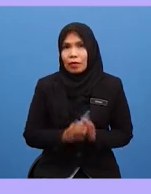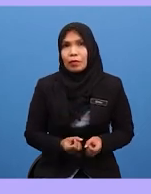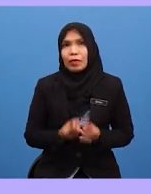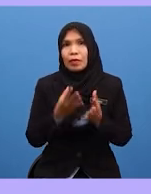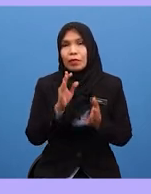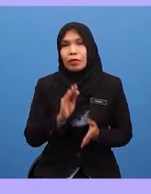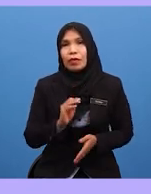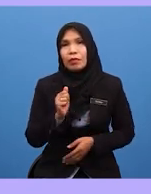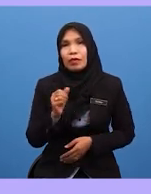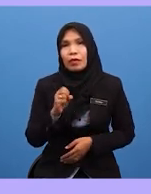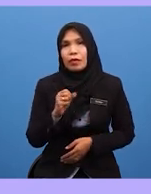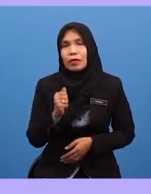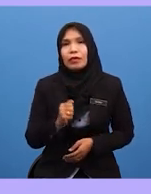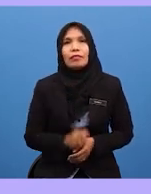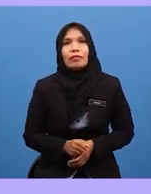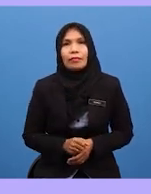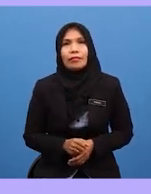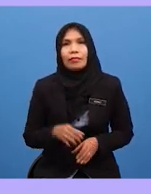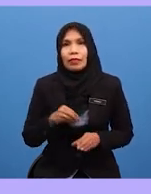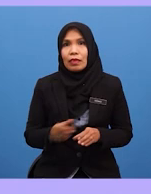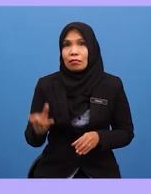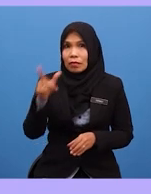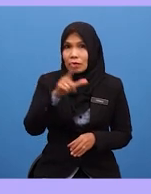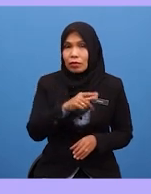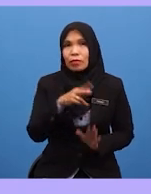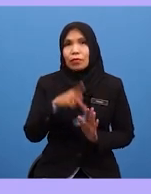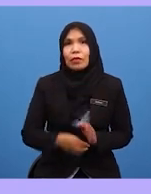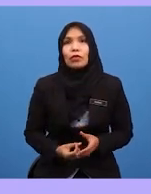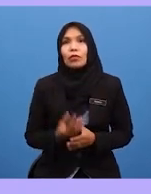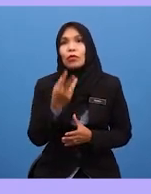lengkung pertumbuhan sigmoid manusia?